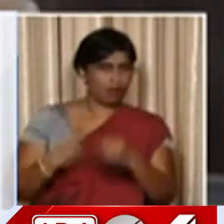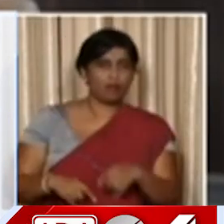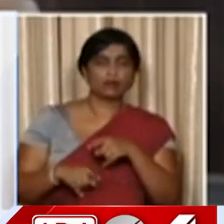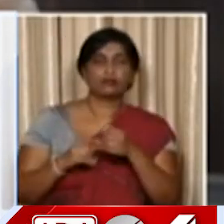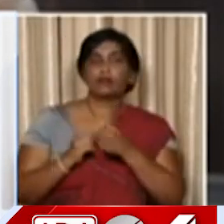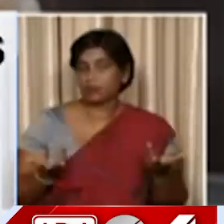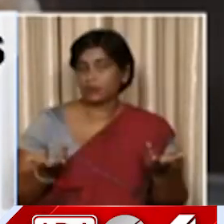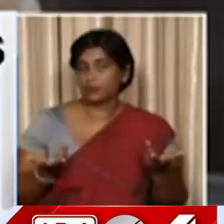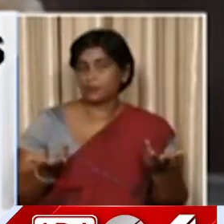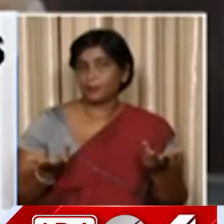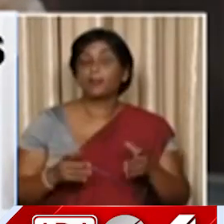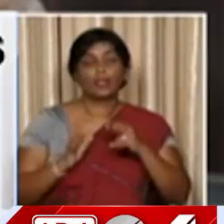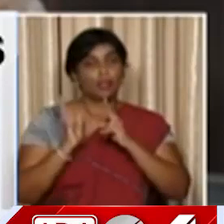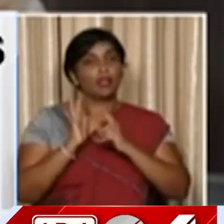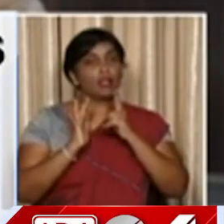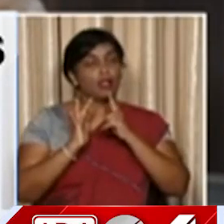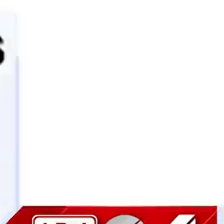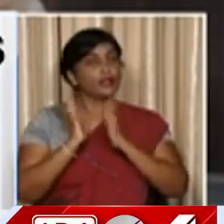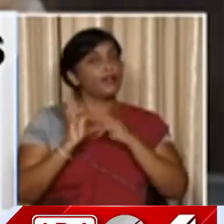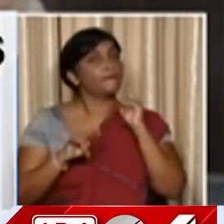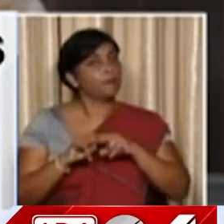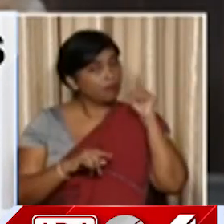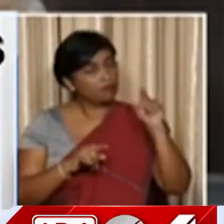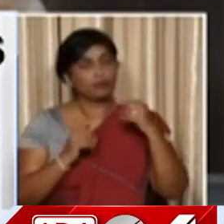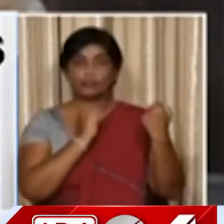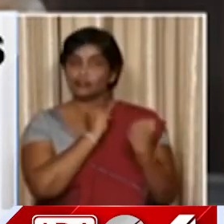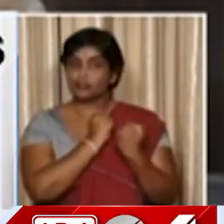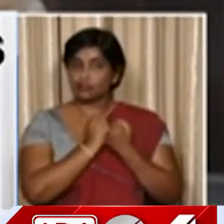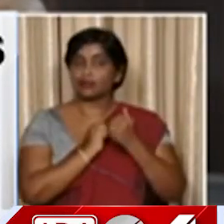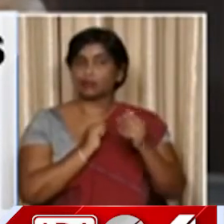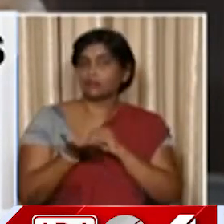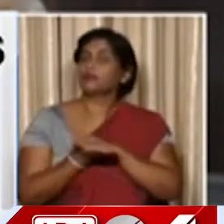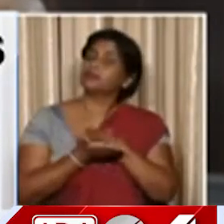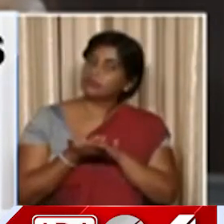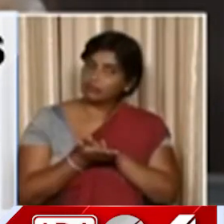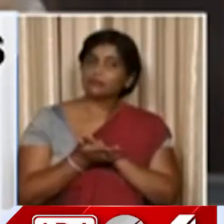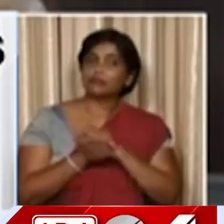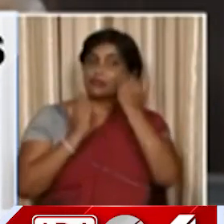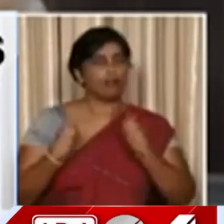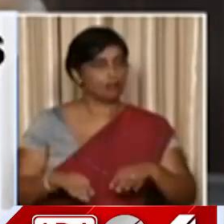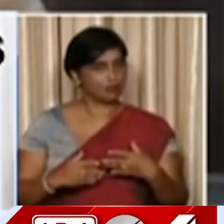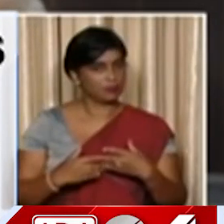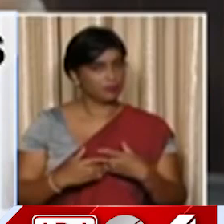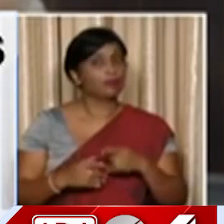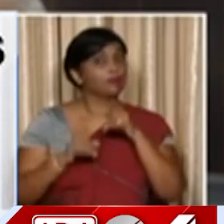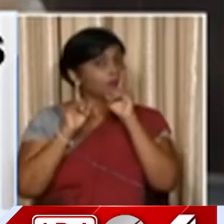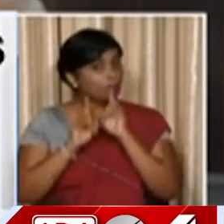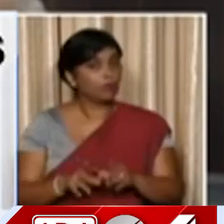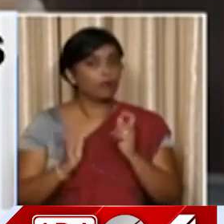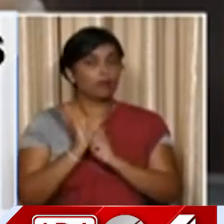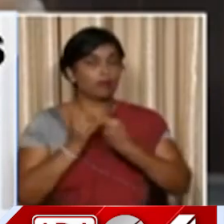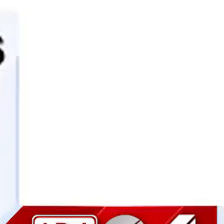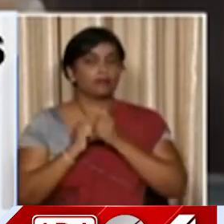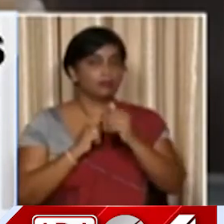දැමුවොත් සිදුවන්නේ මොකද්ද? ජාත්‍යන්තර මූල්‍ය අරමුදල සහය ඇතුව සිදු කරන ප්‍රතිසංස්කරණ මාලාව නැති වෙනවා. එහෙම වුණොත් ණය